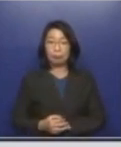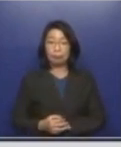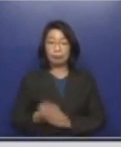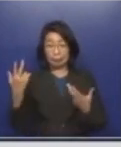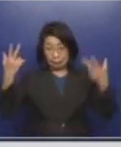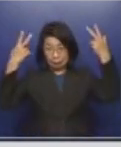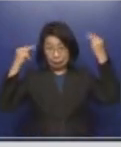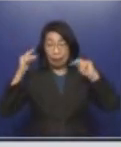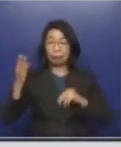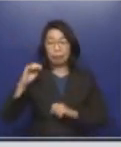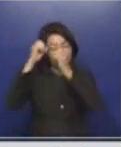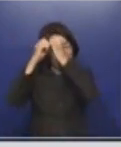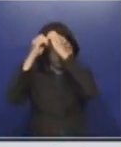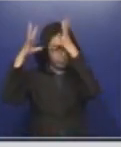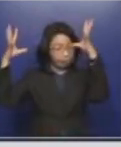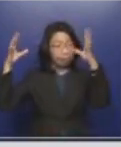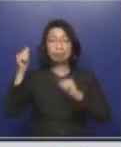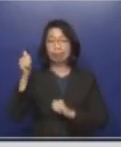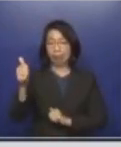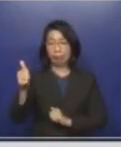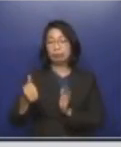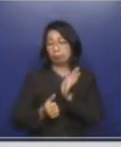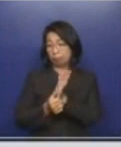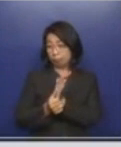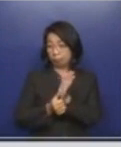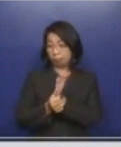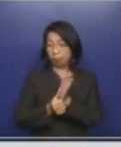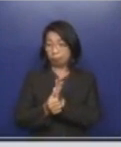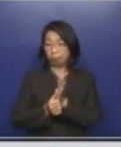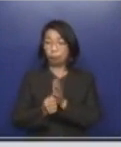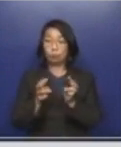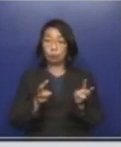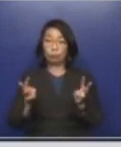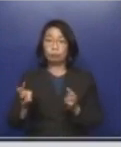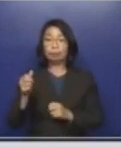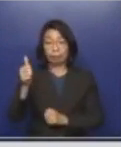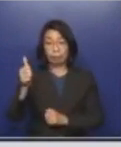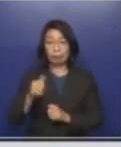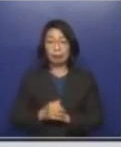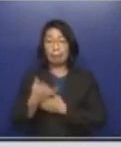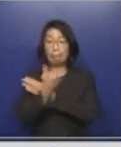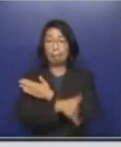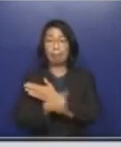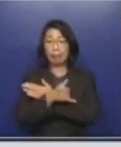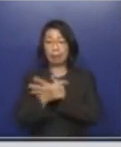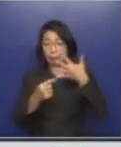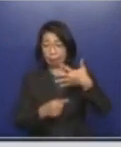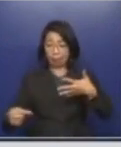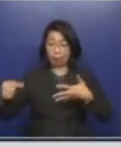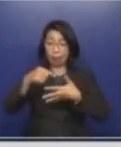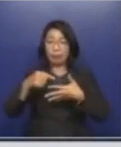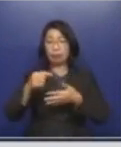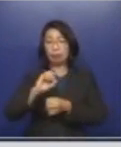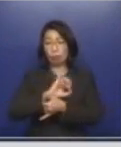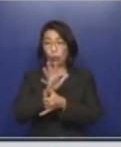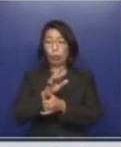ที่มีวิสัยทัศน์แล้วก็เป็นการที่แก้ปัญหาถือว่าณวันนี้ครับเป็นประเทศต้นๆที่แก้ปัญหาโ